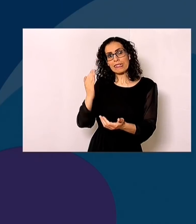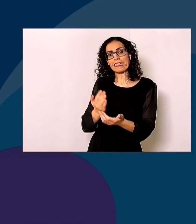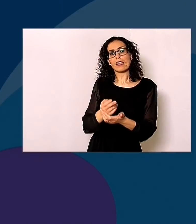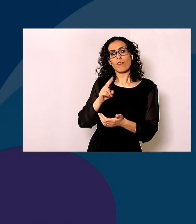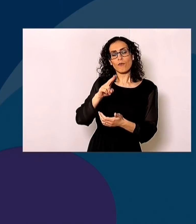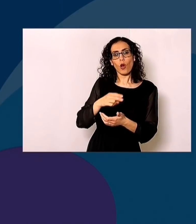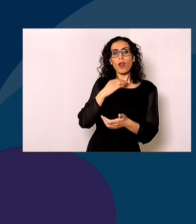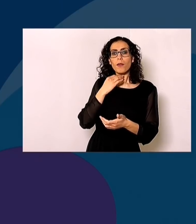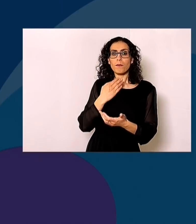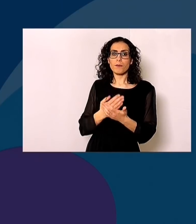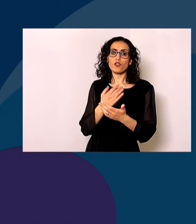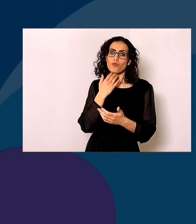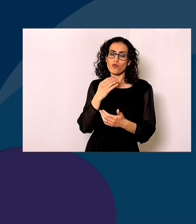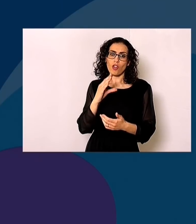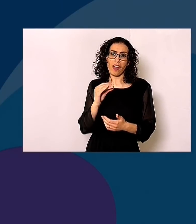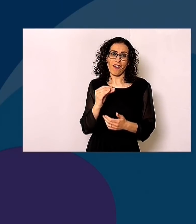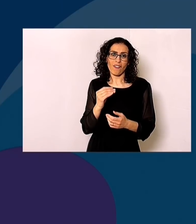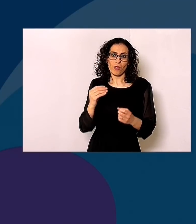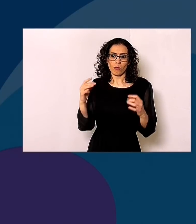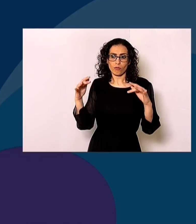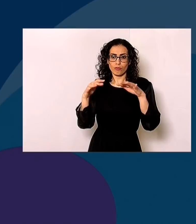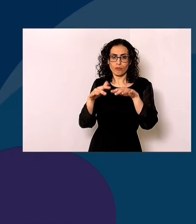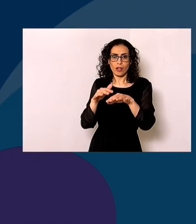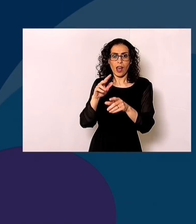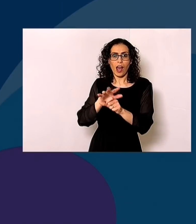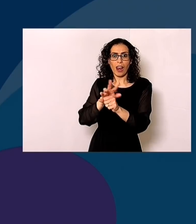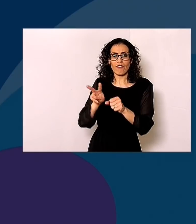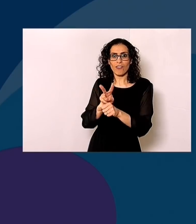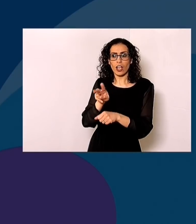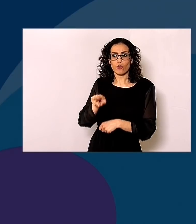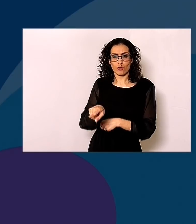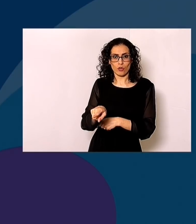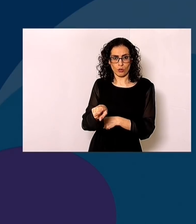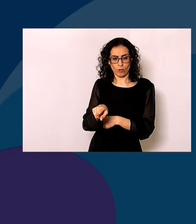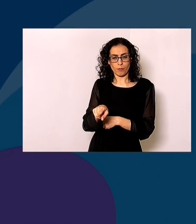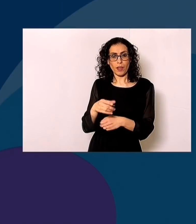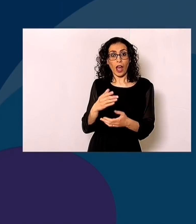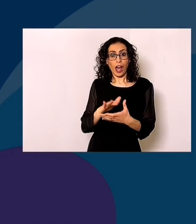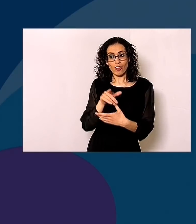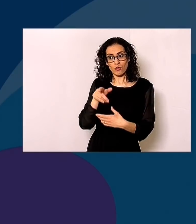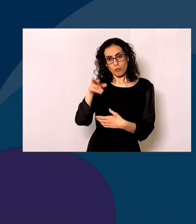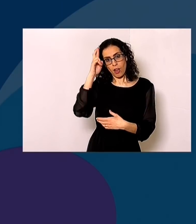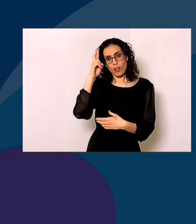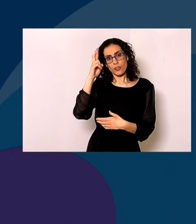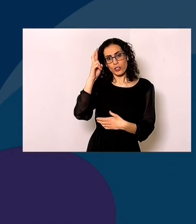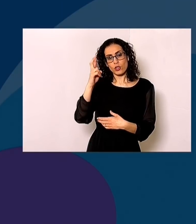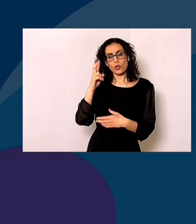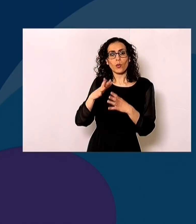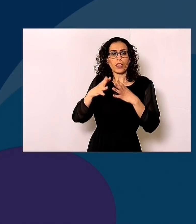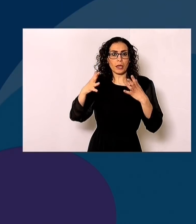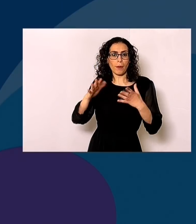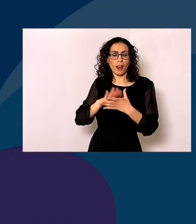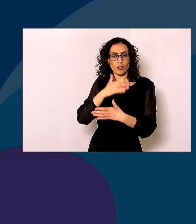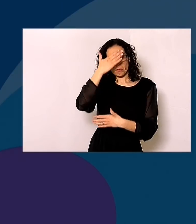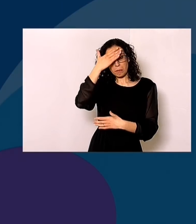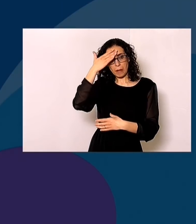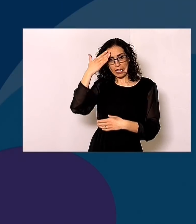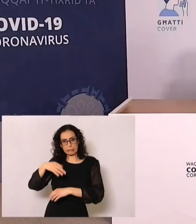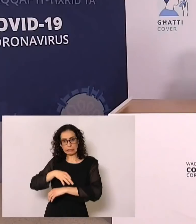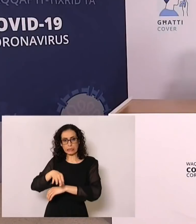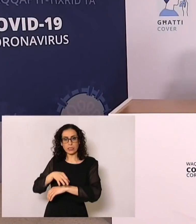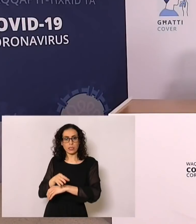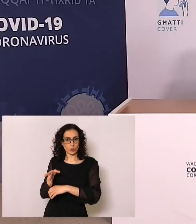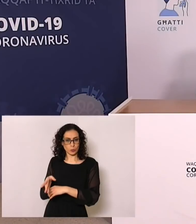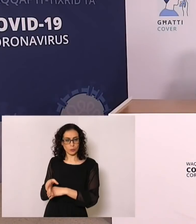ukoll li ma jkollhomx espożizzjoni għal dan il-virus għaliex hemmhekk ikun hemm riskju peress li dawn għandhom dak il-mart kroniku. Fuq